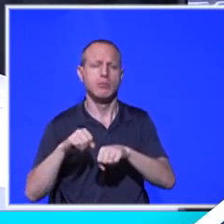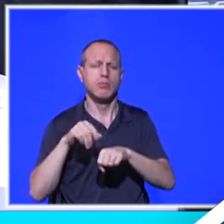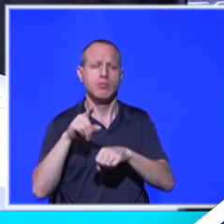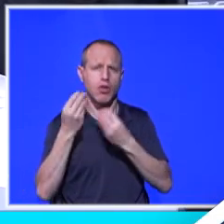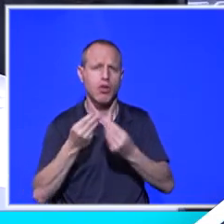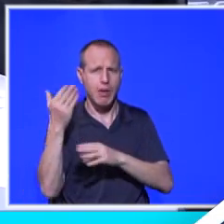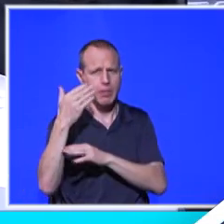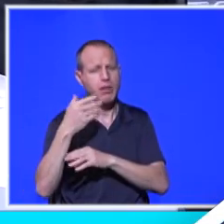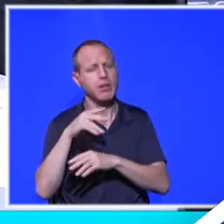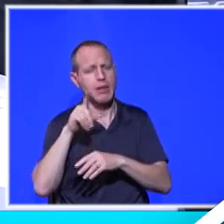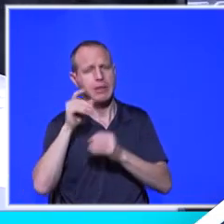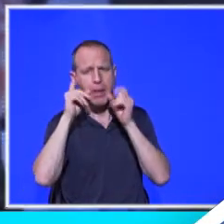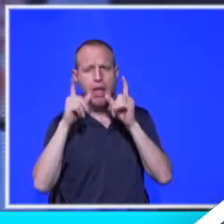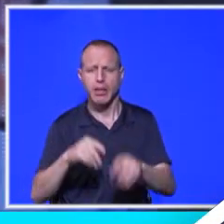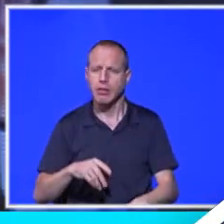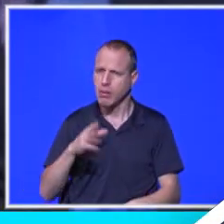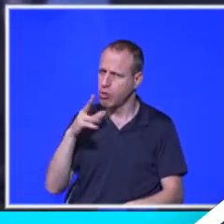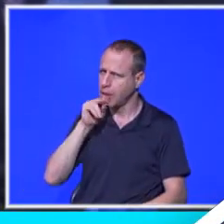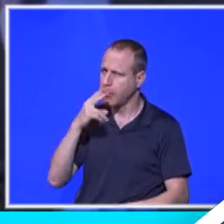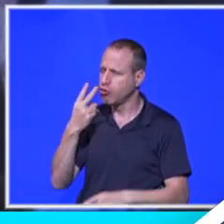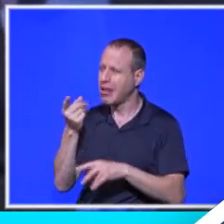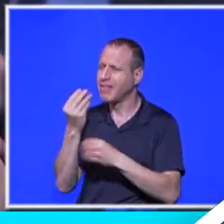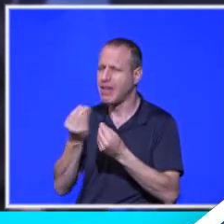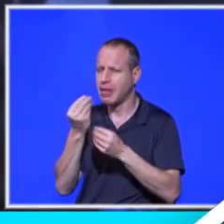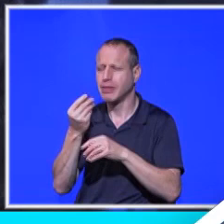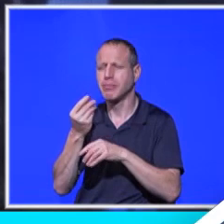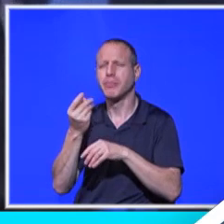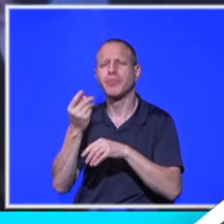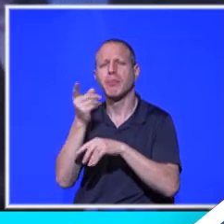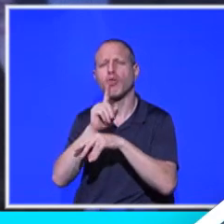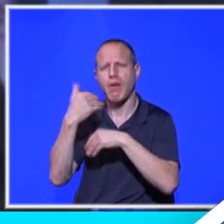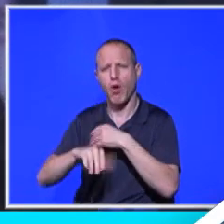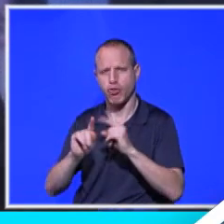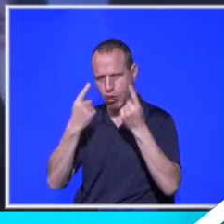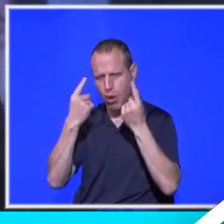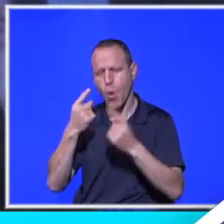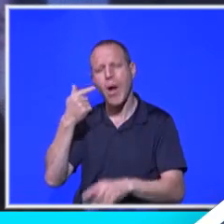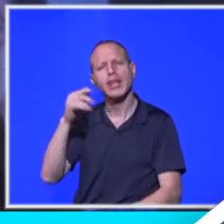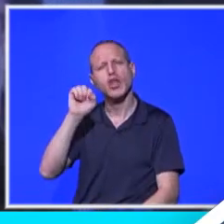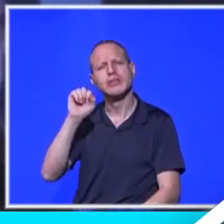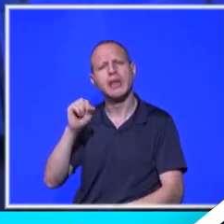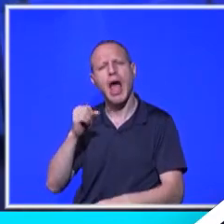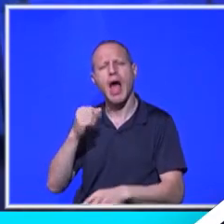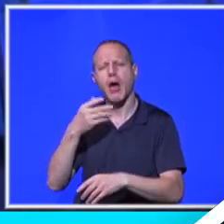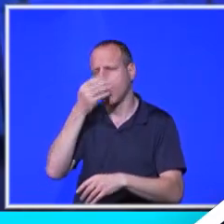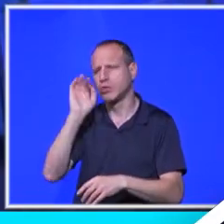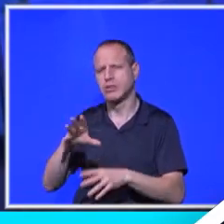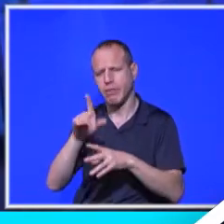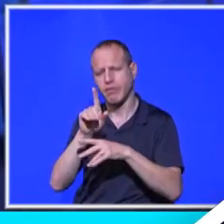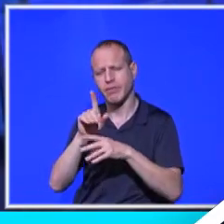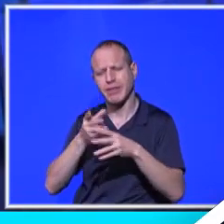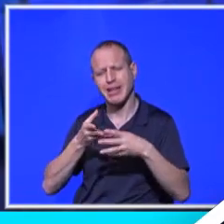על שני דברים גדולים שקרו בתקופה האחרונה ואני מנסה להבין אותם. גדעון סער מחליט שהוא עוזב את שורות הליכוד ויוצא לדרך